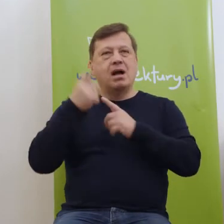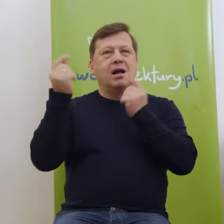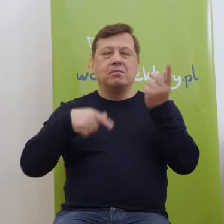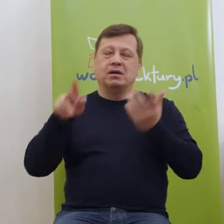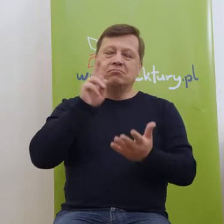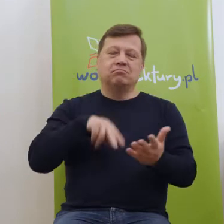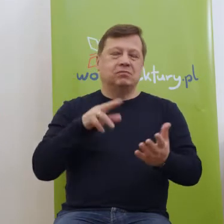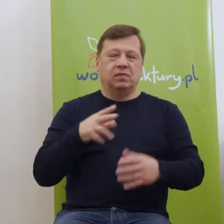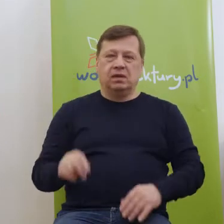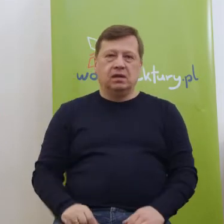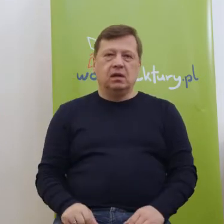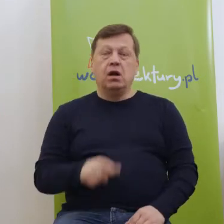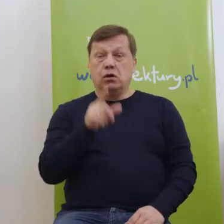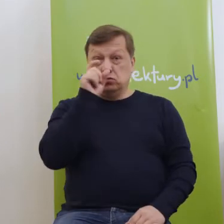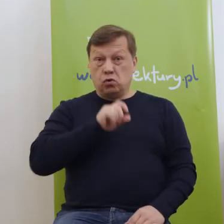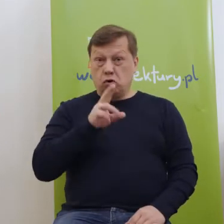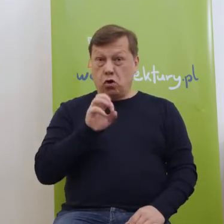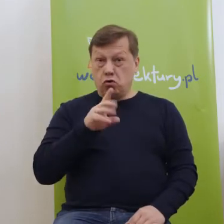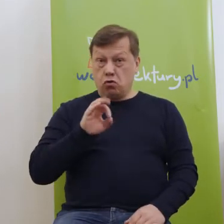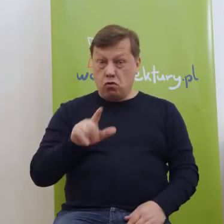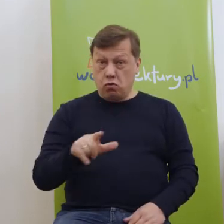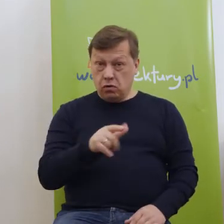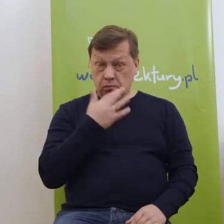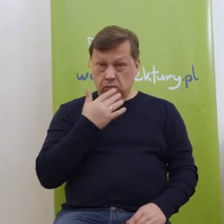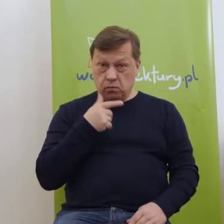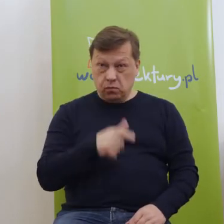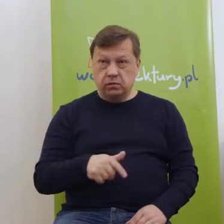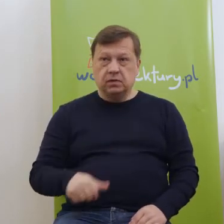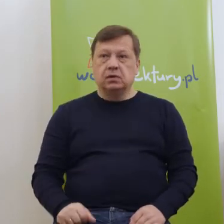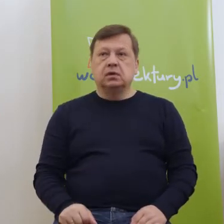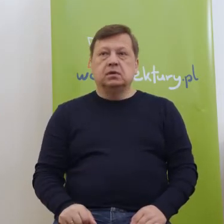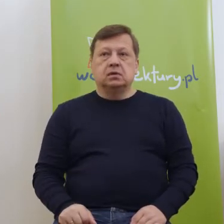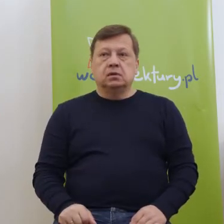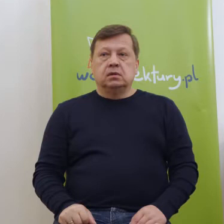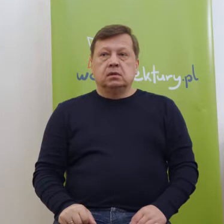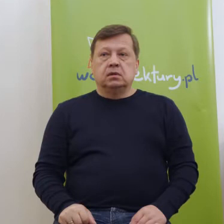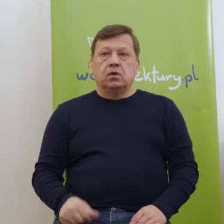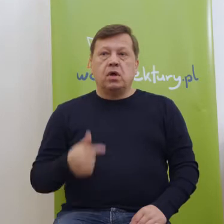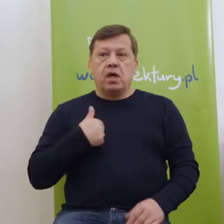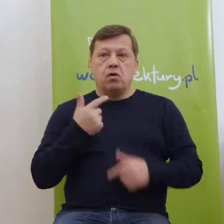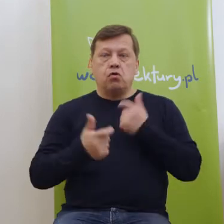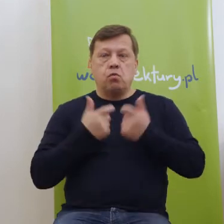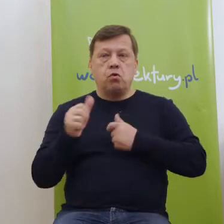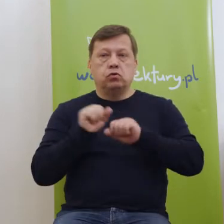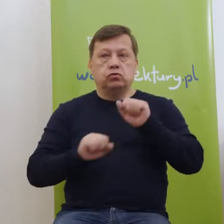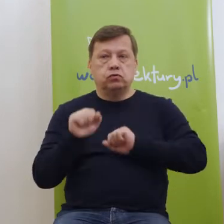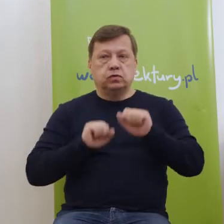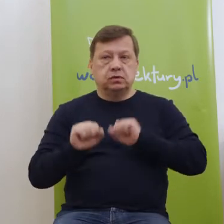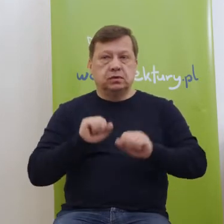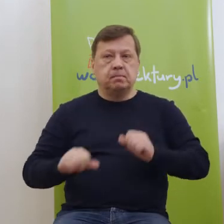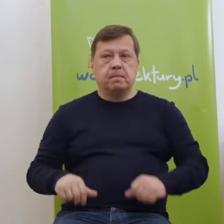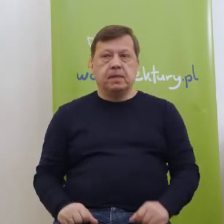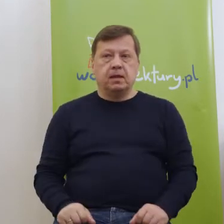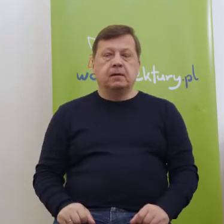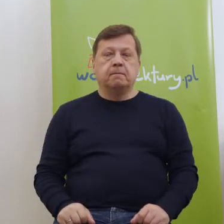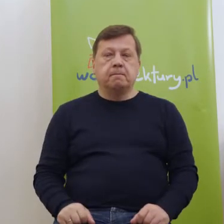Mówisz o złu, o konkolu. Ja podczas lektury zrobiłam sobie takie ćwiczenie, nie wiem, interpretacyjne.